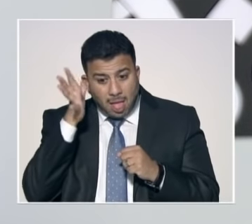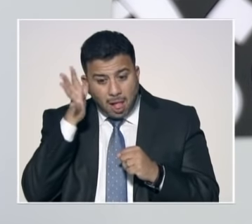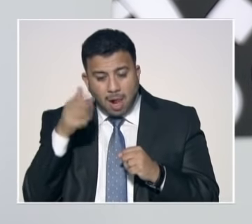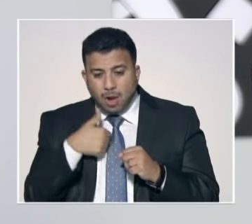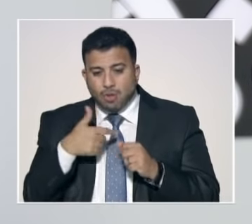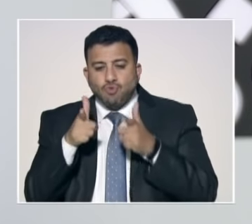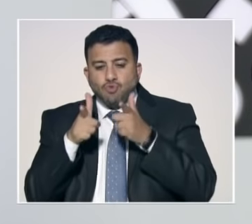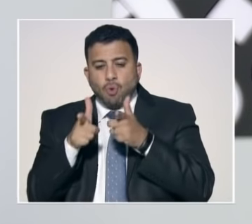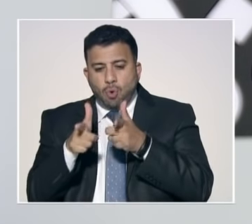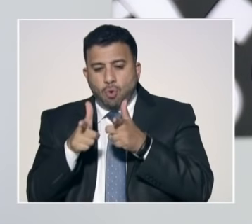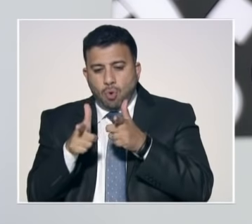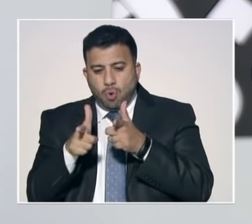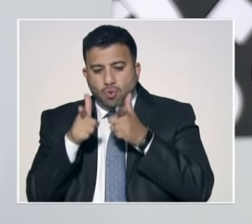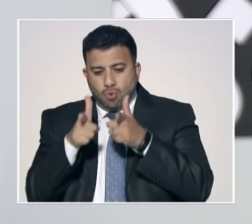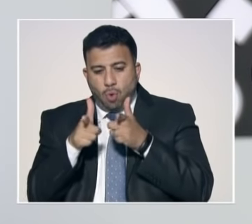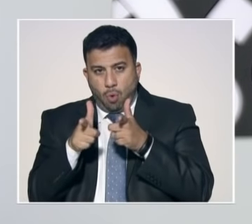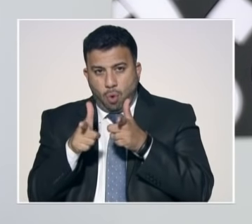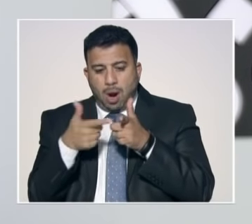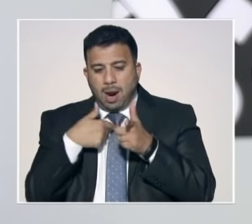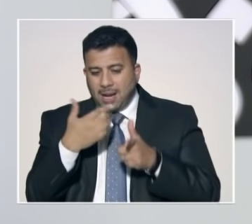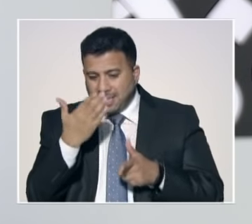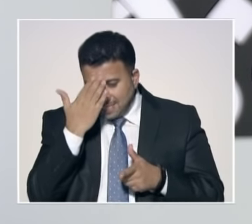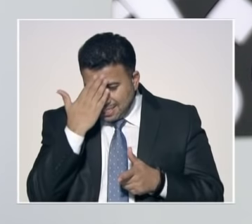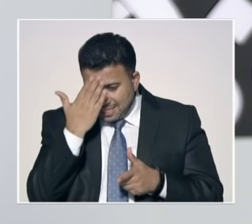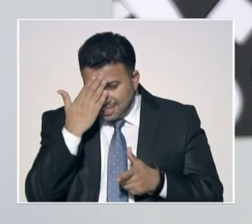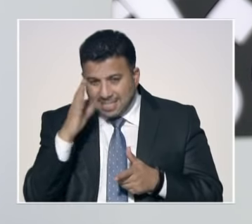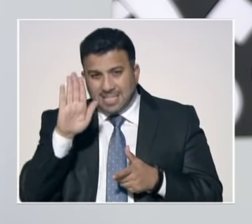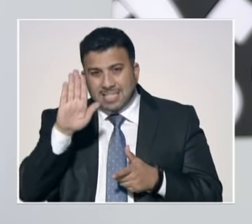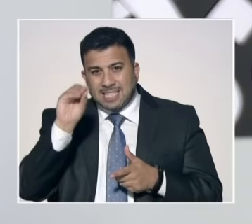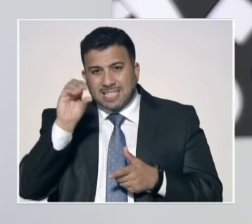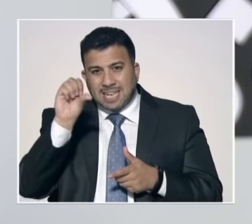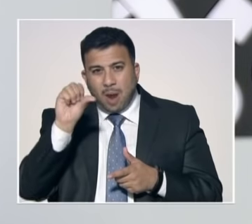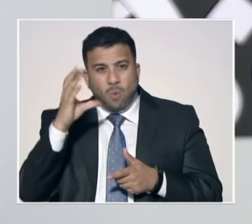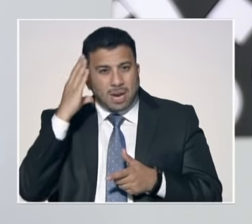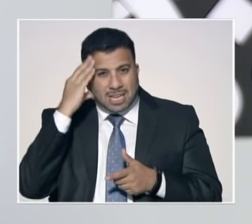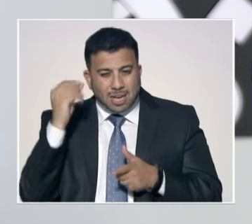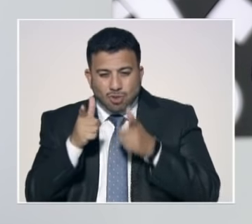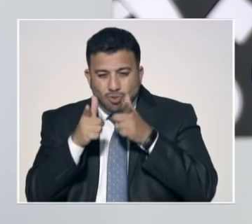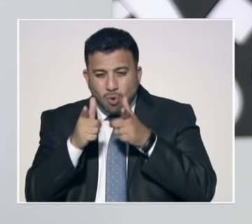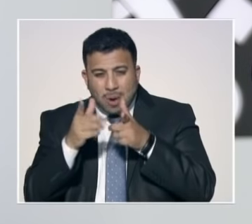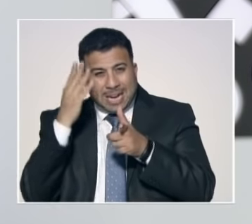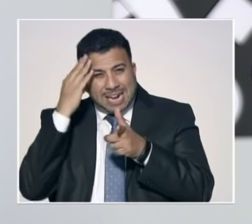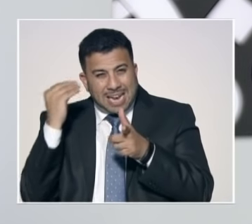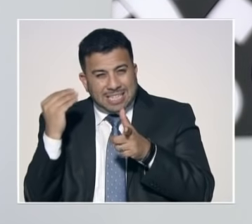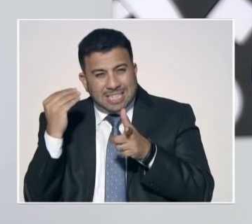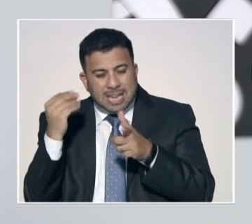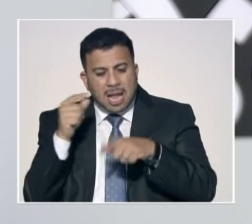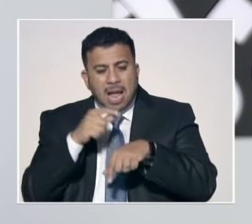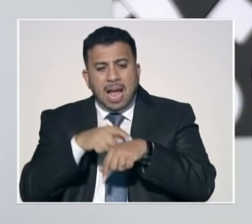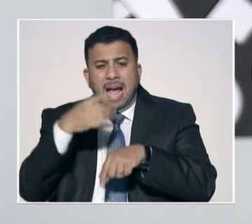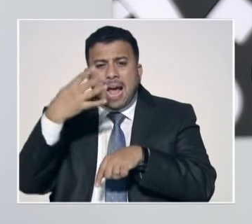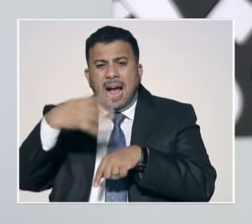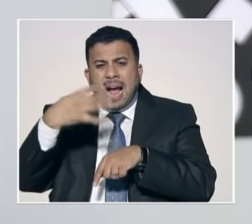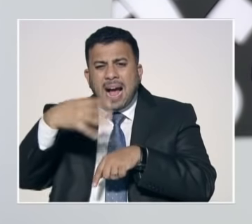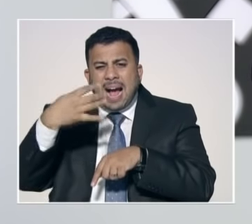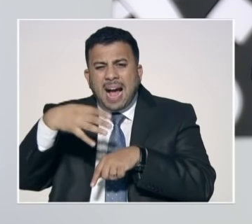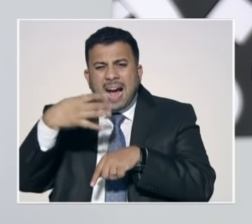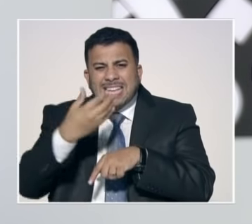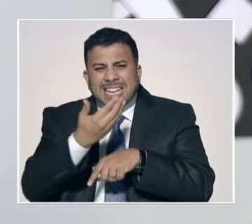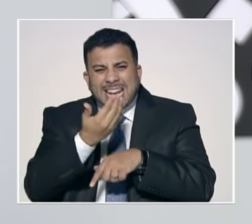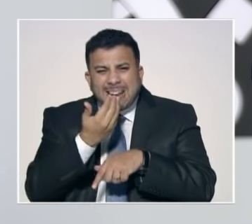مثلا الآن الظهر والعصر، مثلا لو نسي سجدتي السهو في الظهر وقبل أذان العصر تذكر قالوا